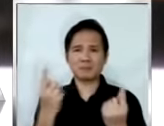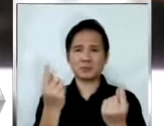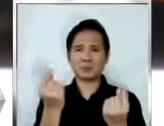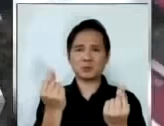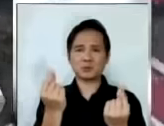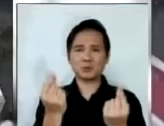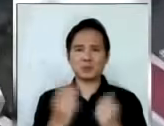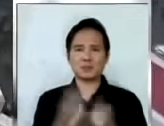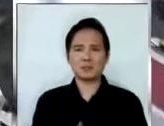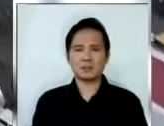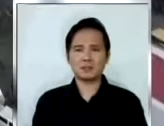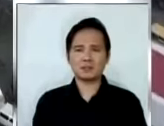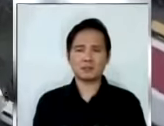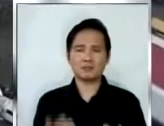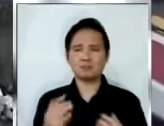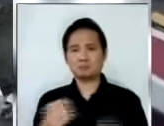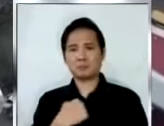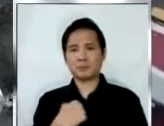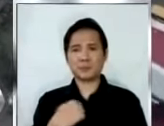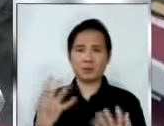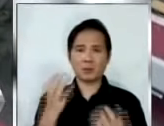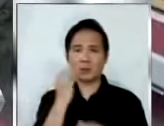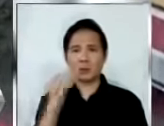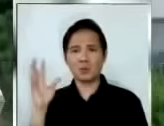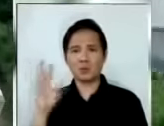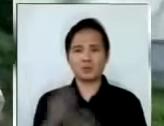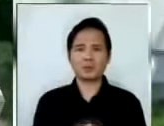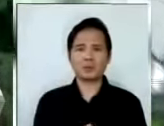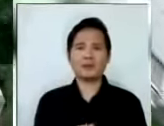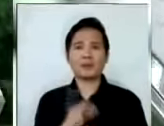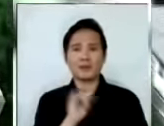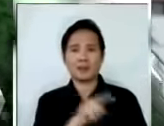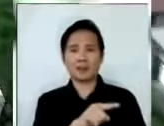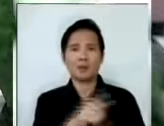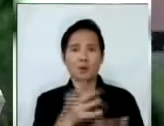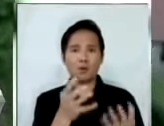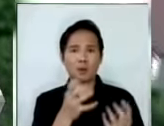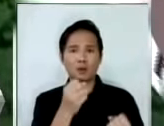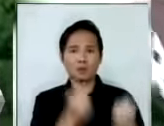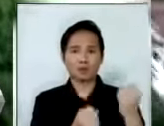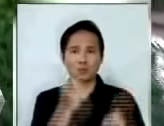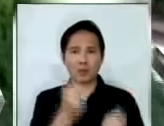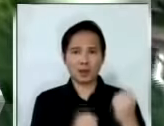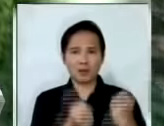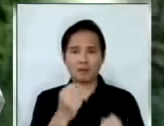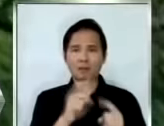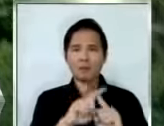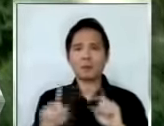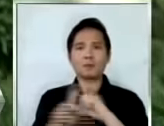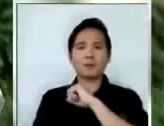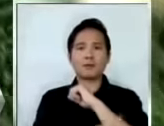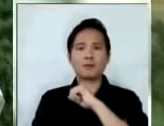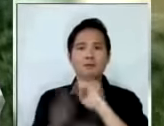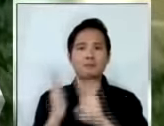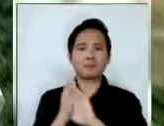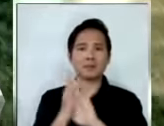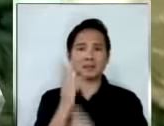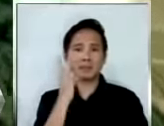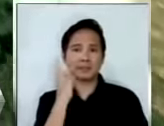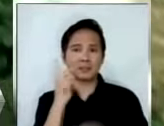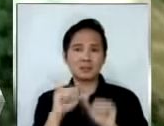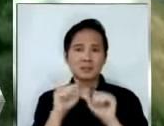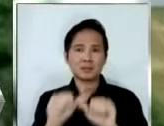umuwi. Sakaling maisalba si Jay na kaya din naman magmaneho, ibang usapan pa sa mga provincial bus kung magpapatuloy sila ng operasyon na kalahati